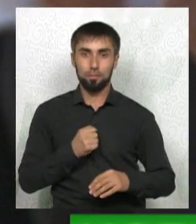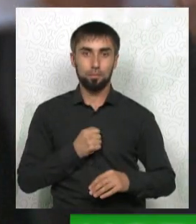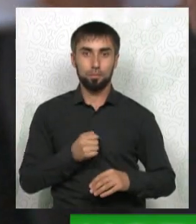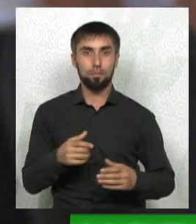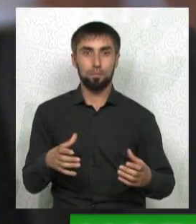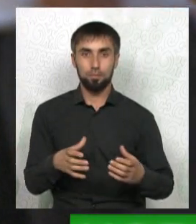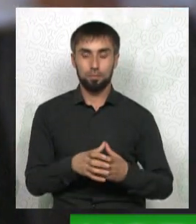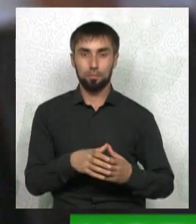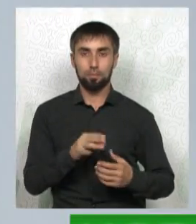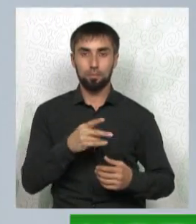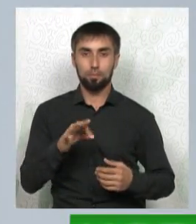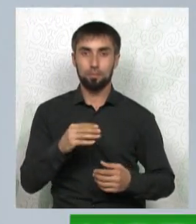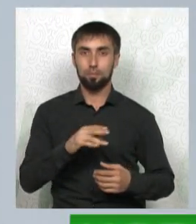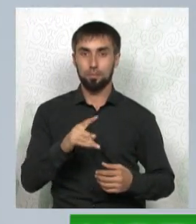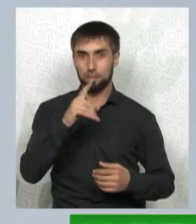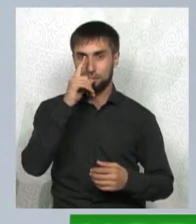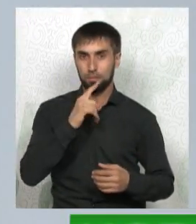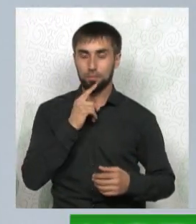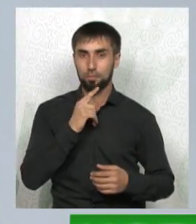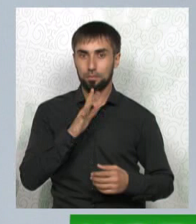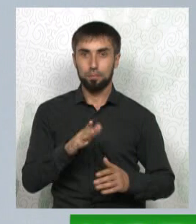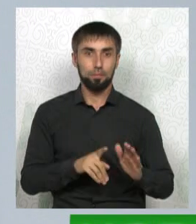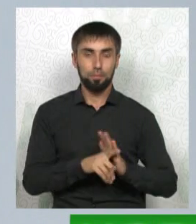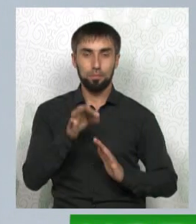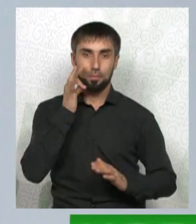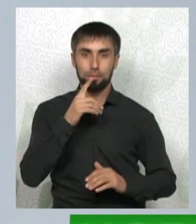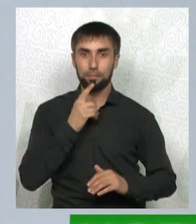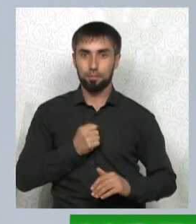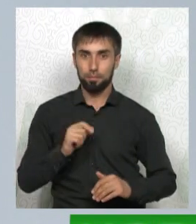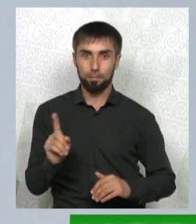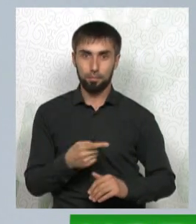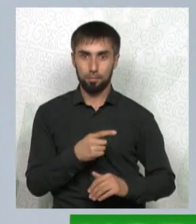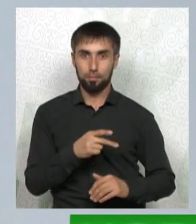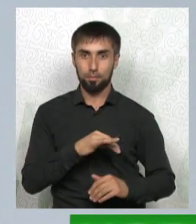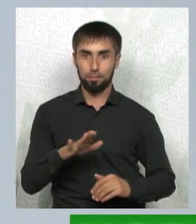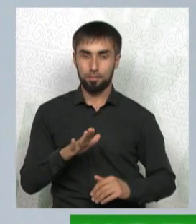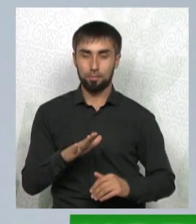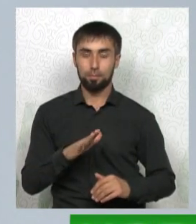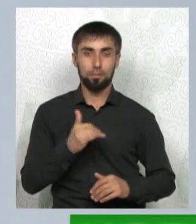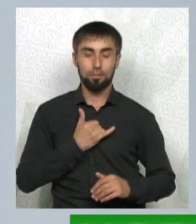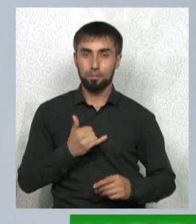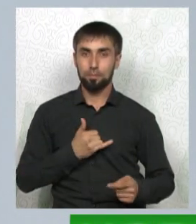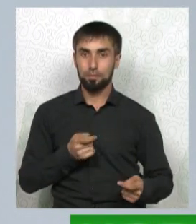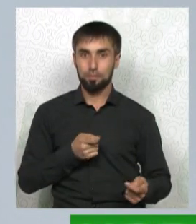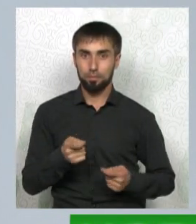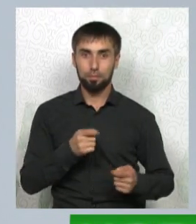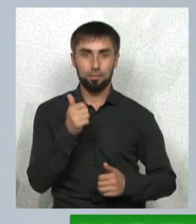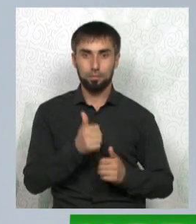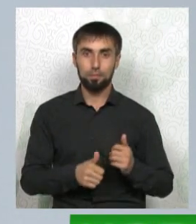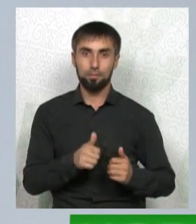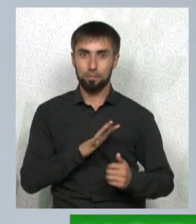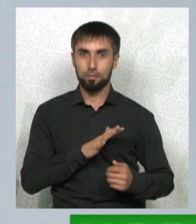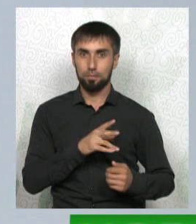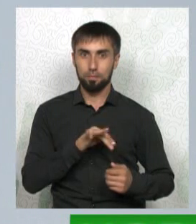едины. Буквально через месяц начнется осенний призыв. У нас командование всегда идет